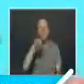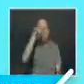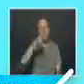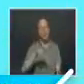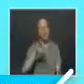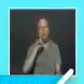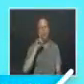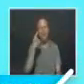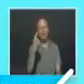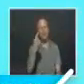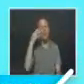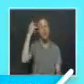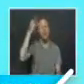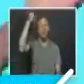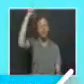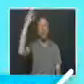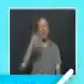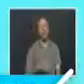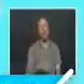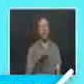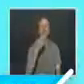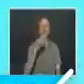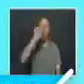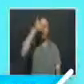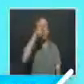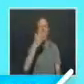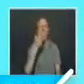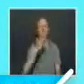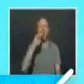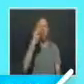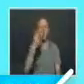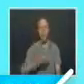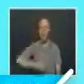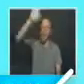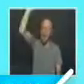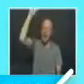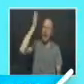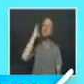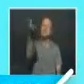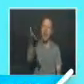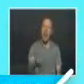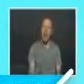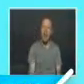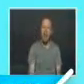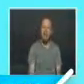לעצמו פילוסוף. ישראל הראשונה, ישראל השנייה. לך לאלף הזזלים תלך.